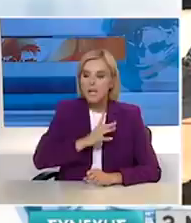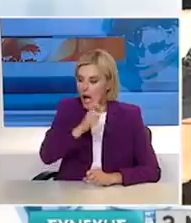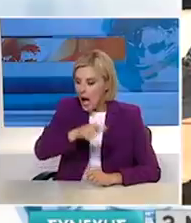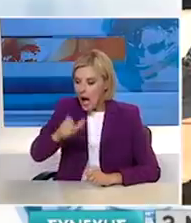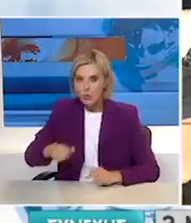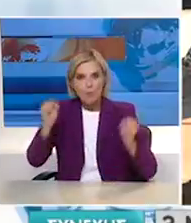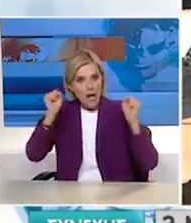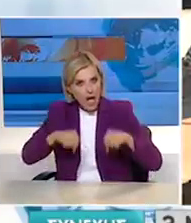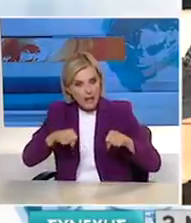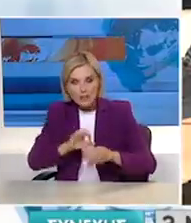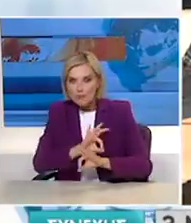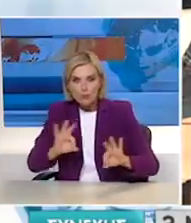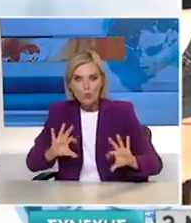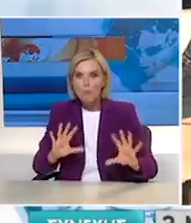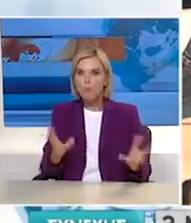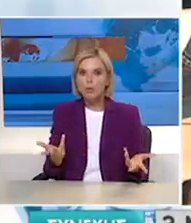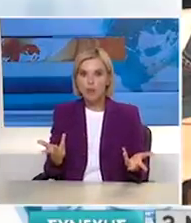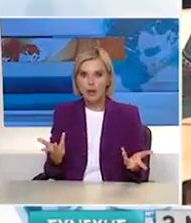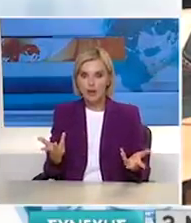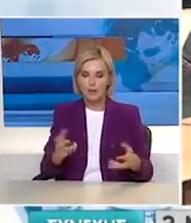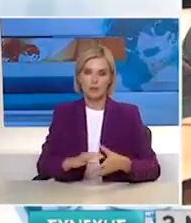έγκριση στις αρχές του χειμώνα?